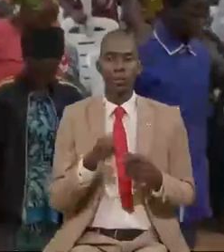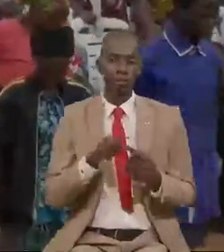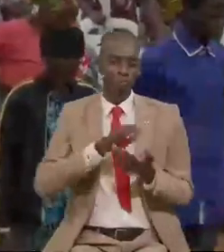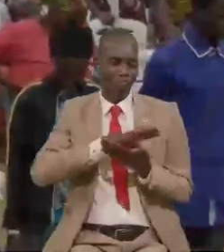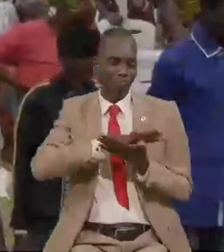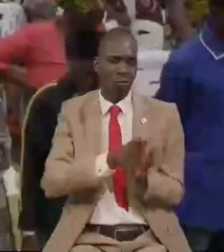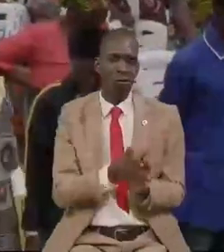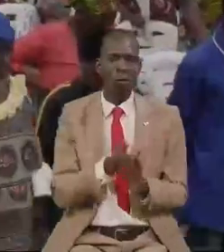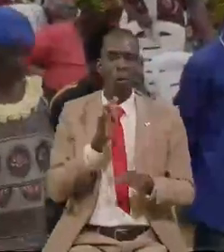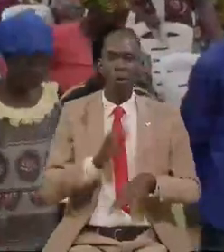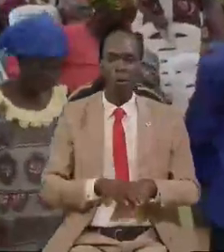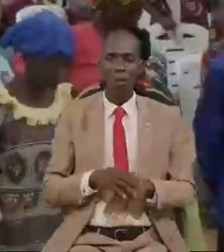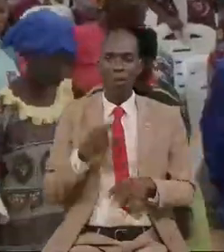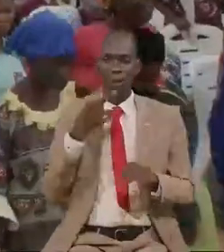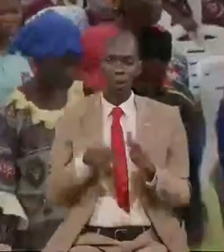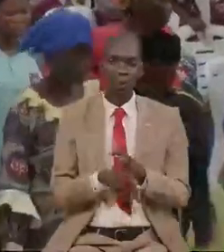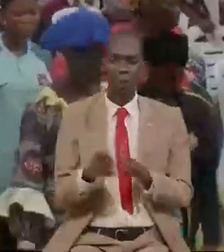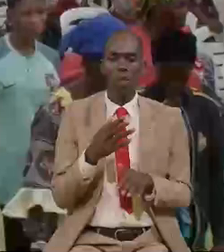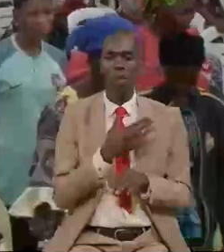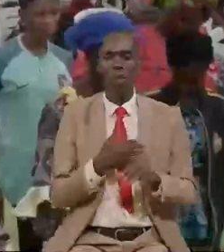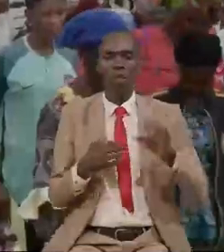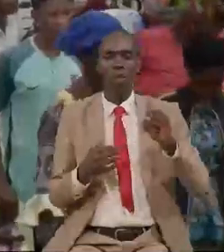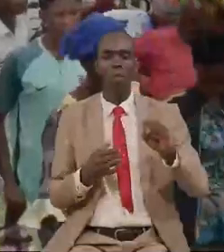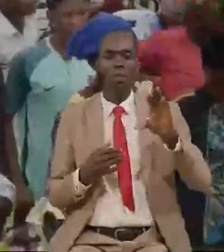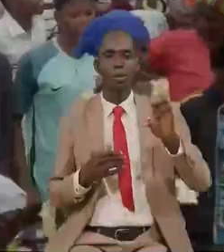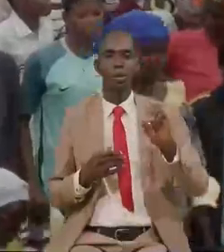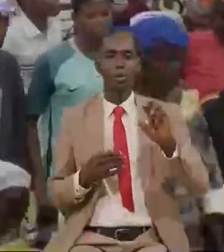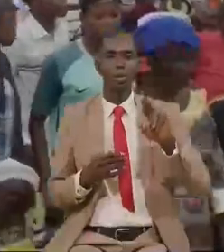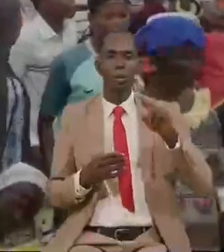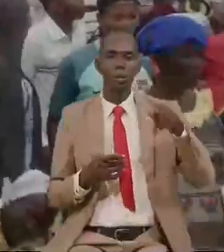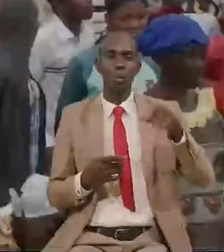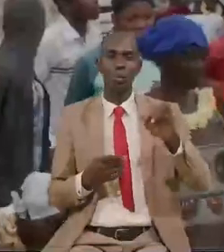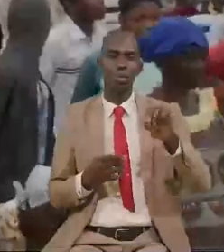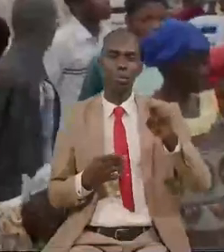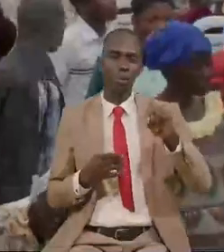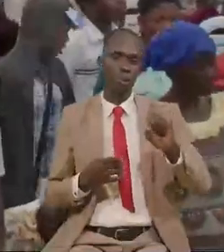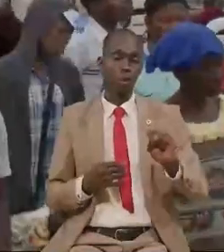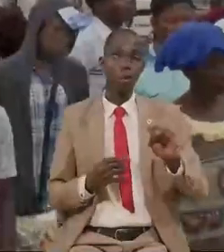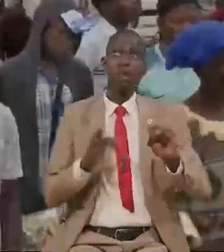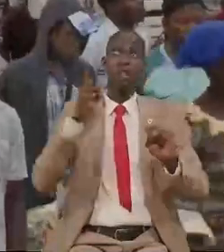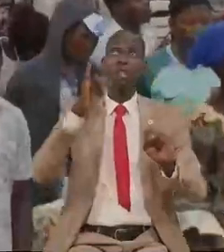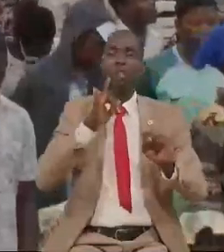De t'amener à marcher sur les serpents et les scorpions. Capable.